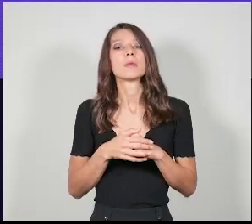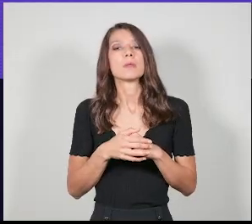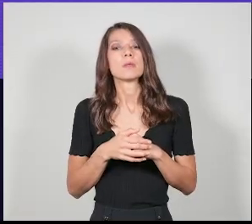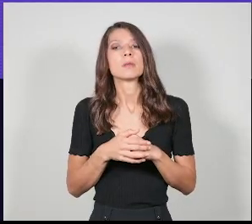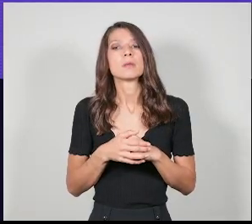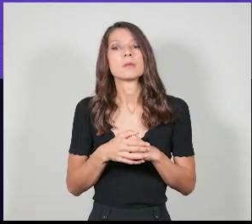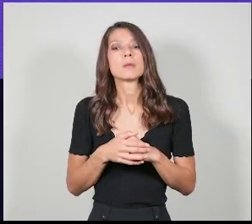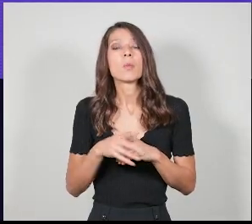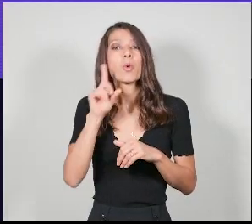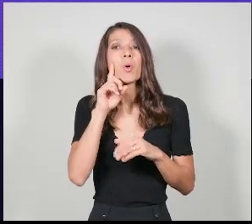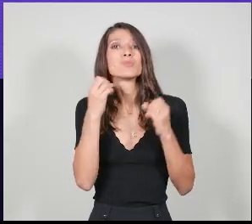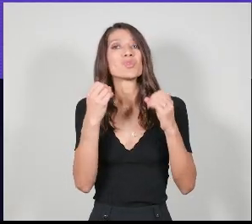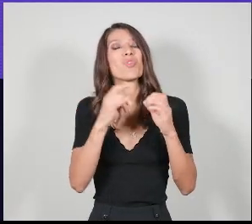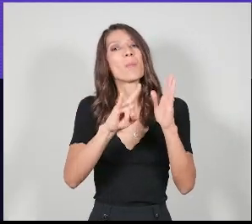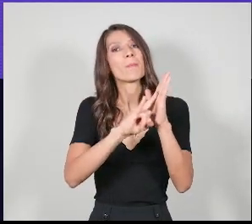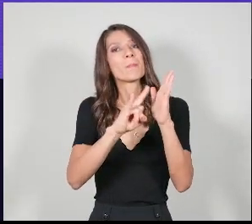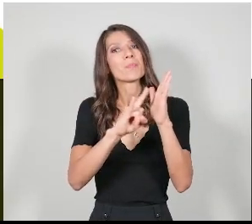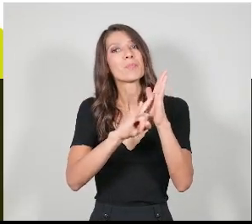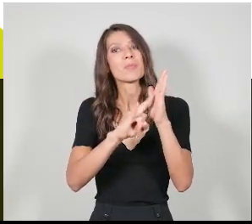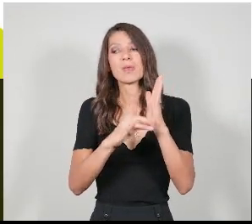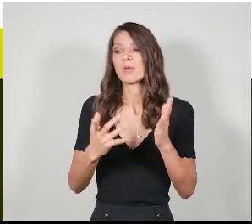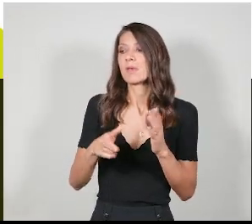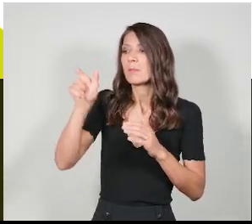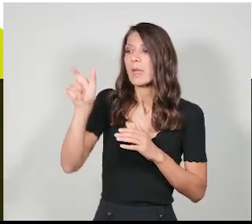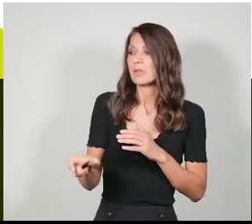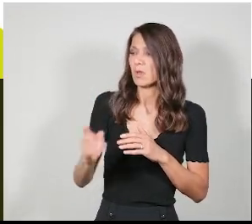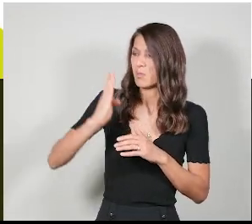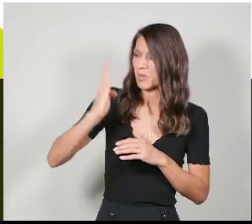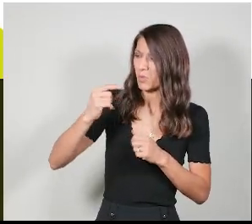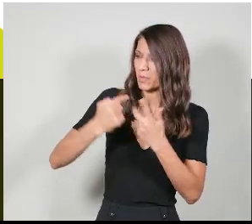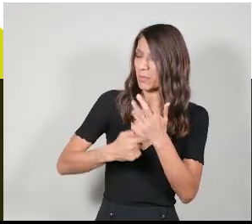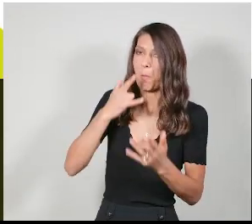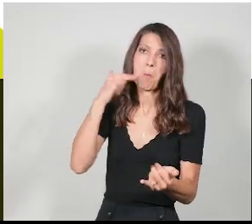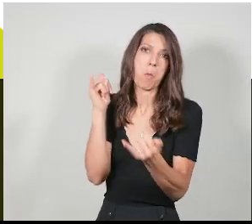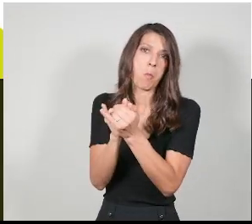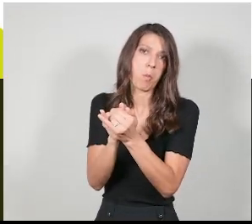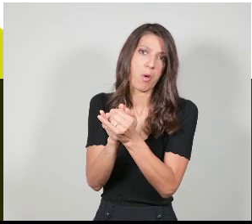de la méconnaissance des besoins réels des personnes. Et effectivement, derrière, il y aura un